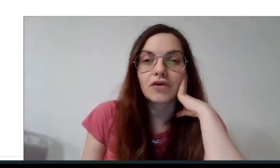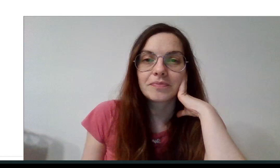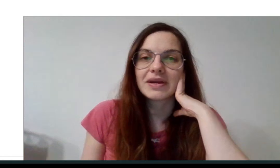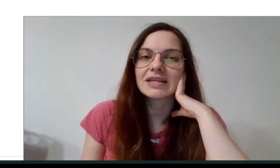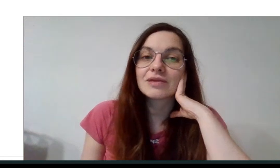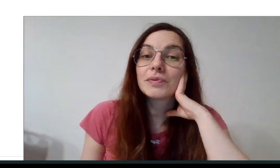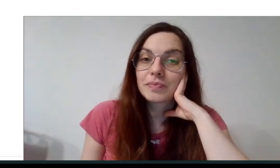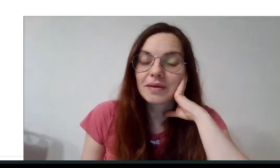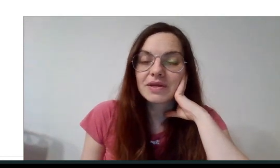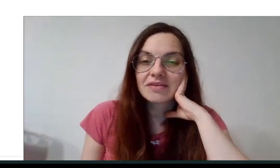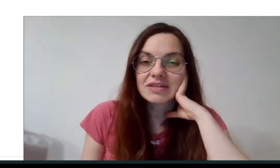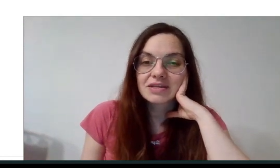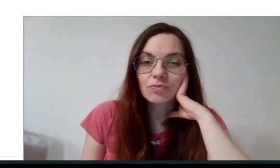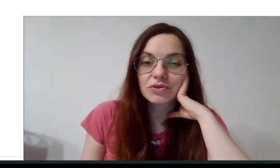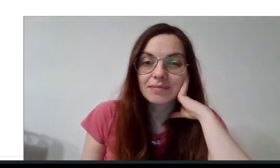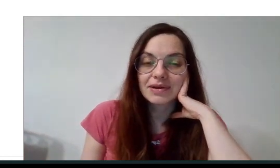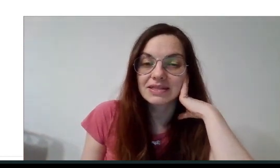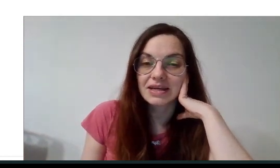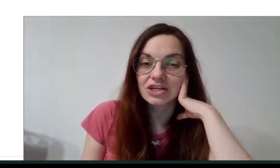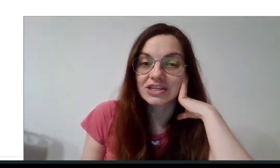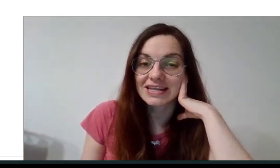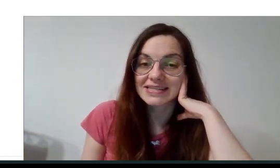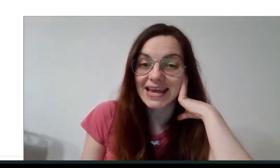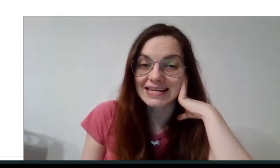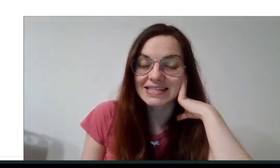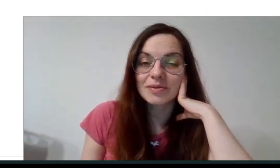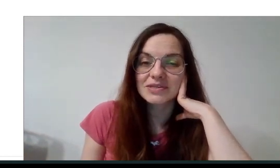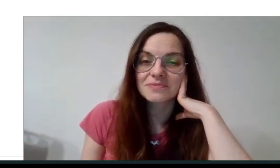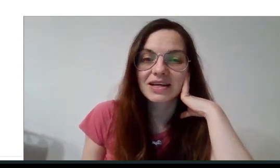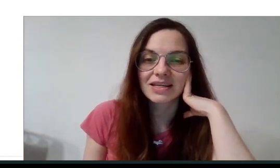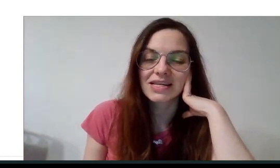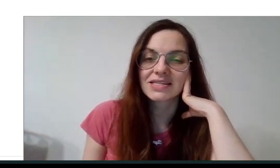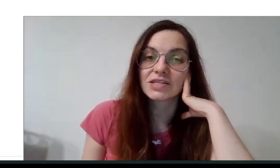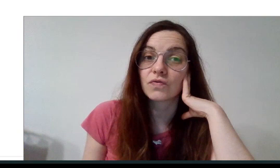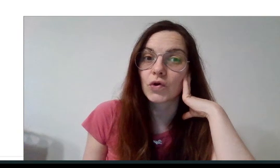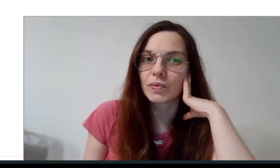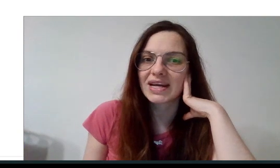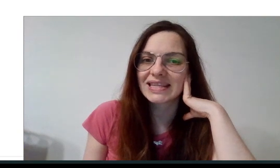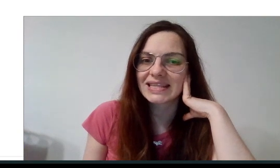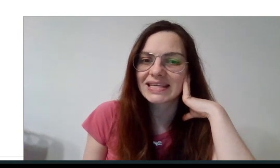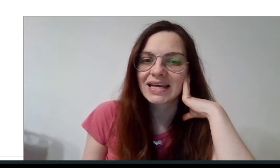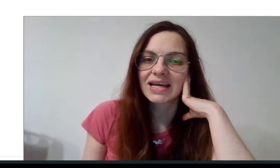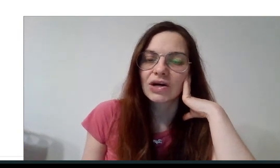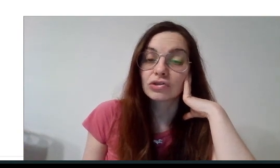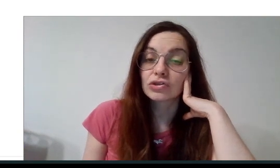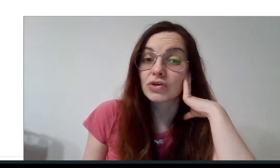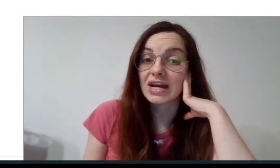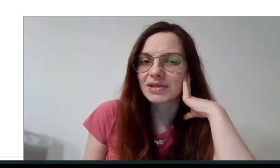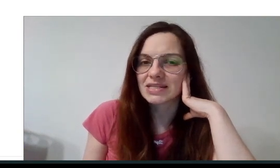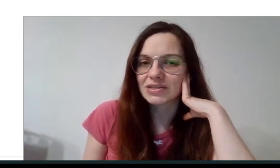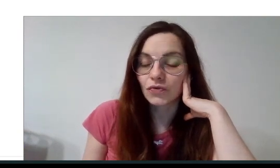Vorbereiten, pripremiti, već sam ga upotrebila sa reči das Essen, pa sam rekla das Essen ist vorbereitet, odnosno ich habe das